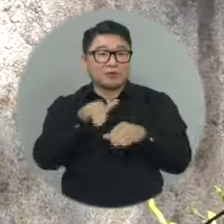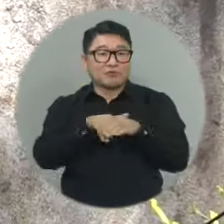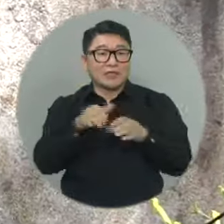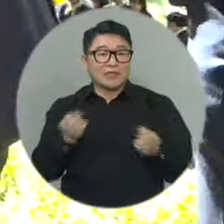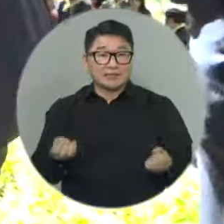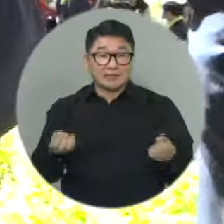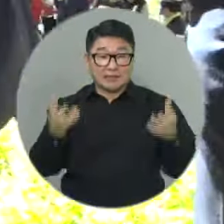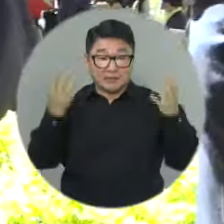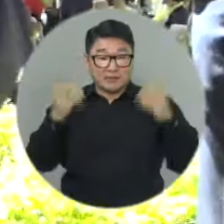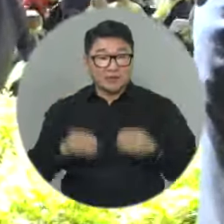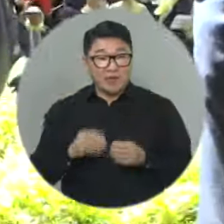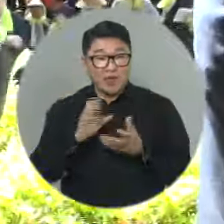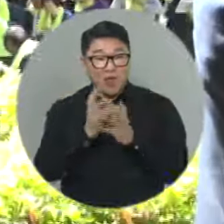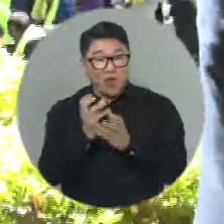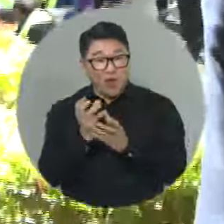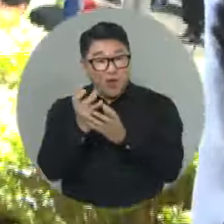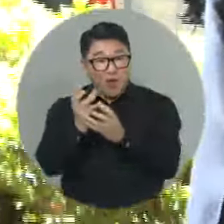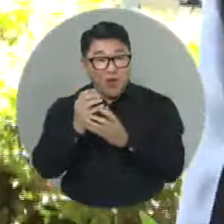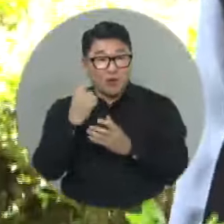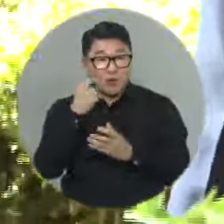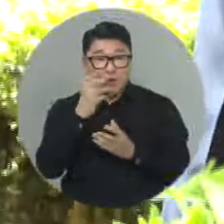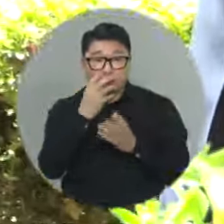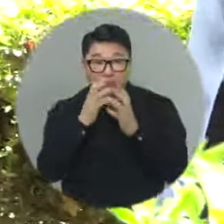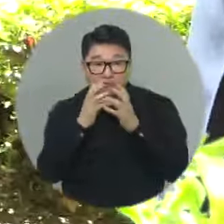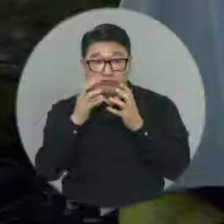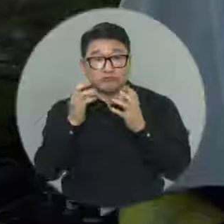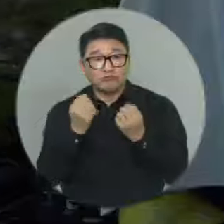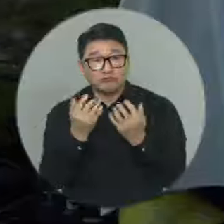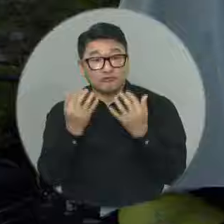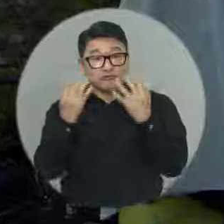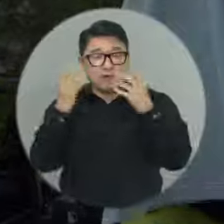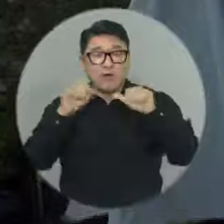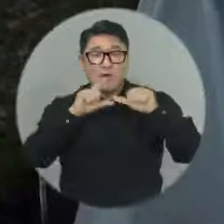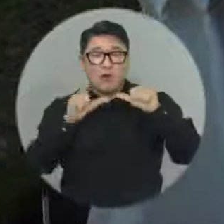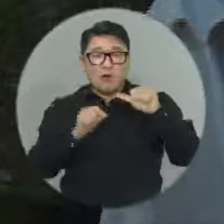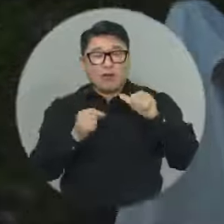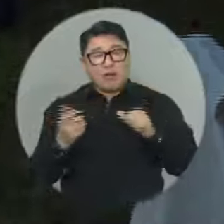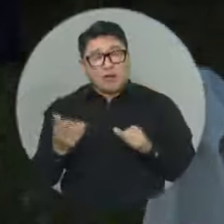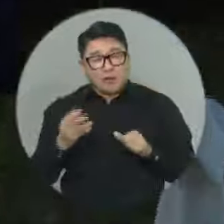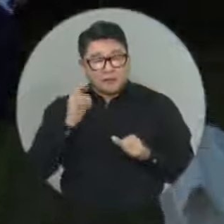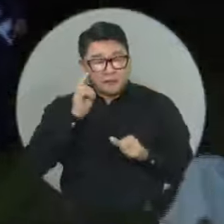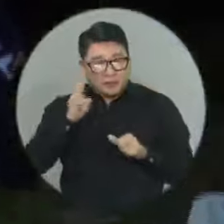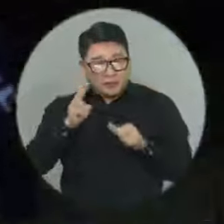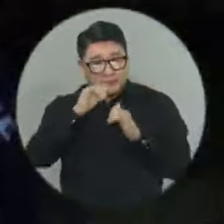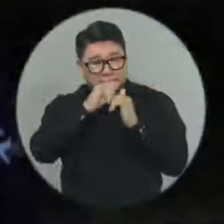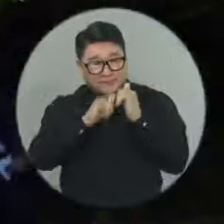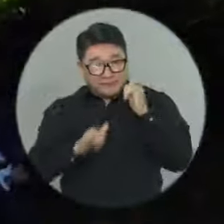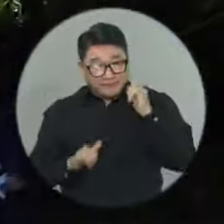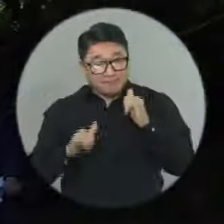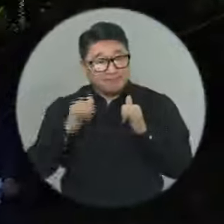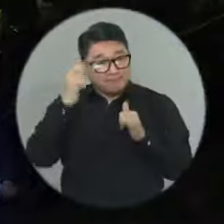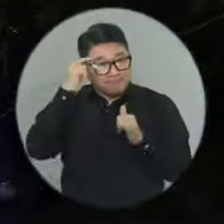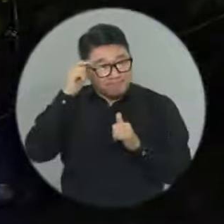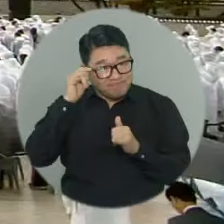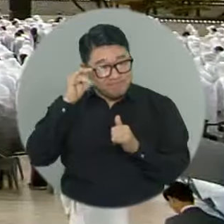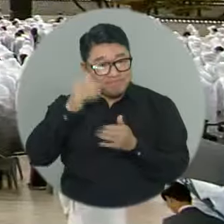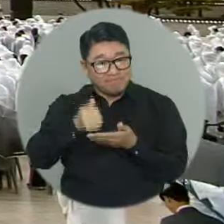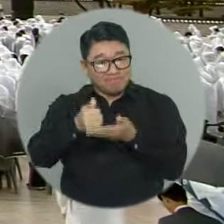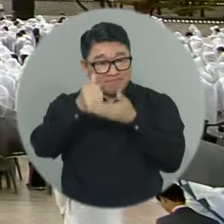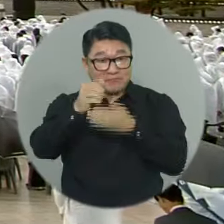인권문화제입니다. 헌화하고 노란 풍선도 날리면서 5월의 아픈 역사를 기억하고 희생자들의 넋을 달래고